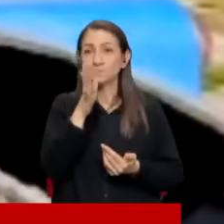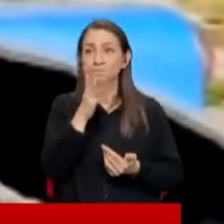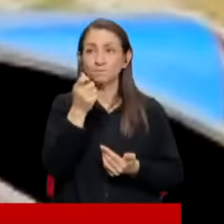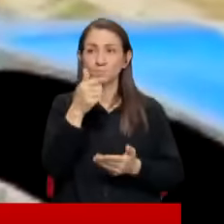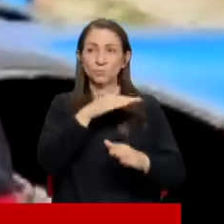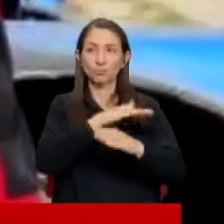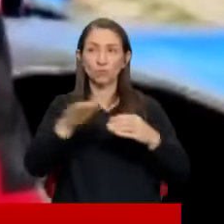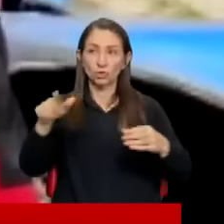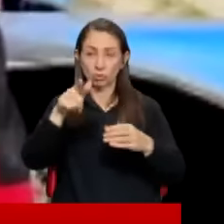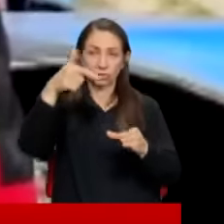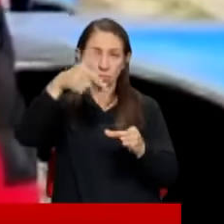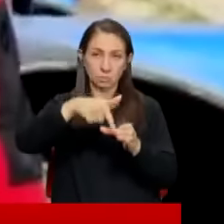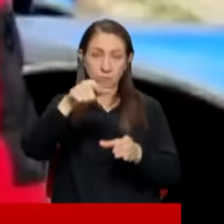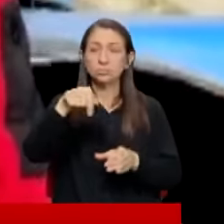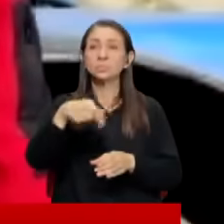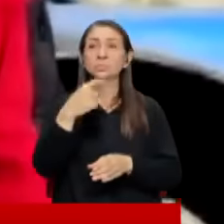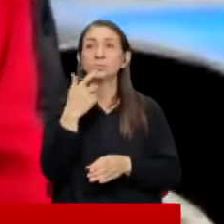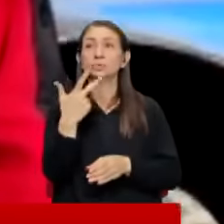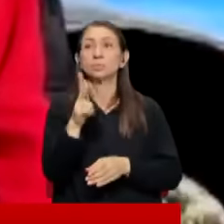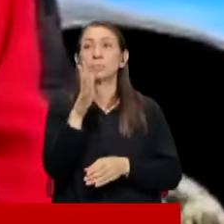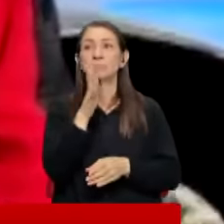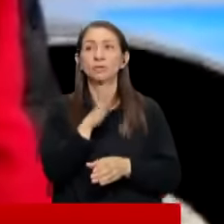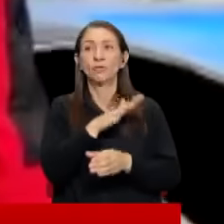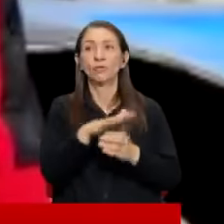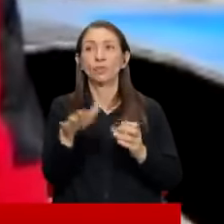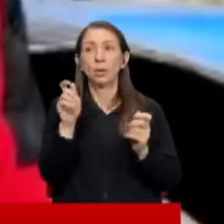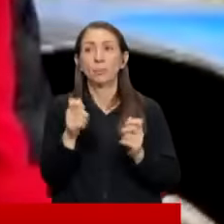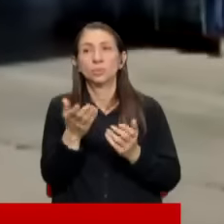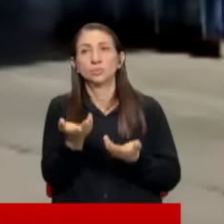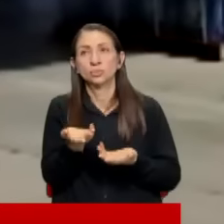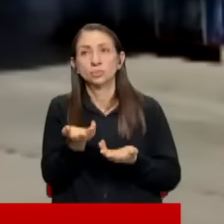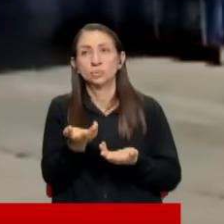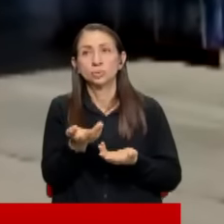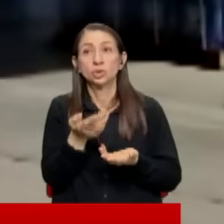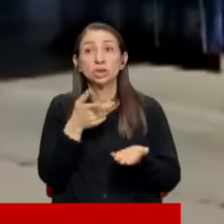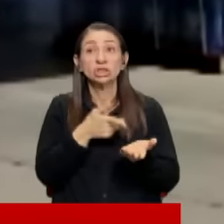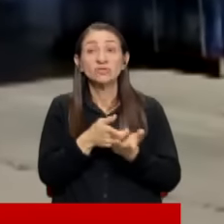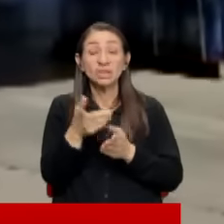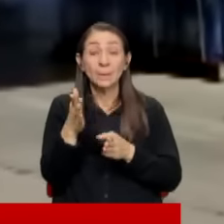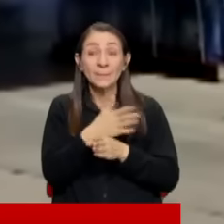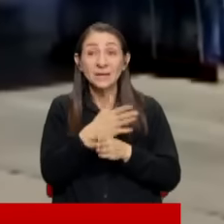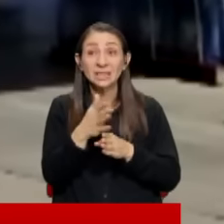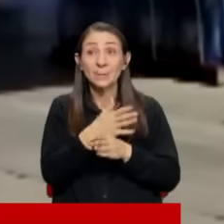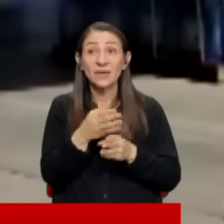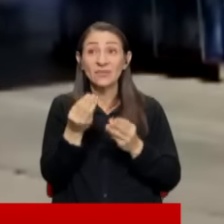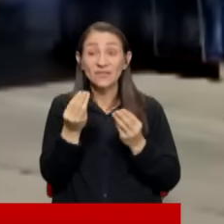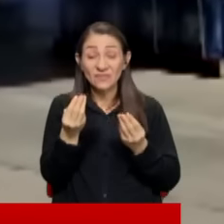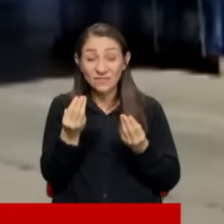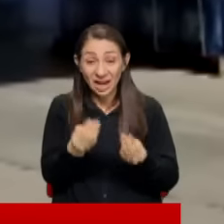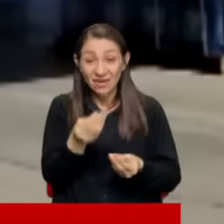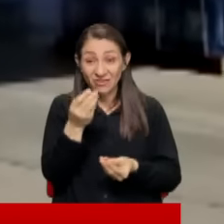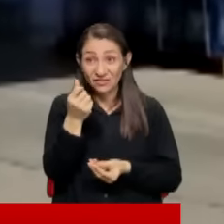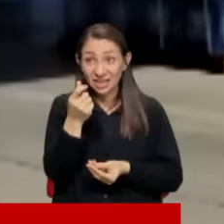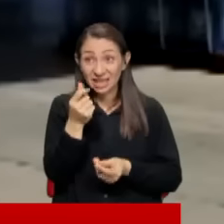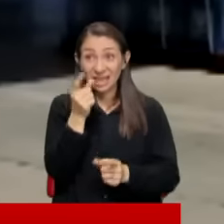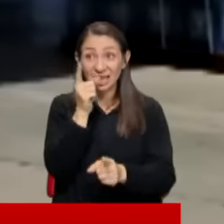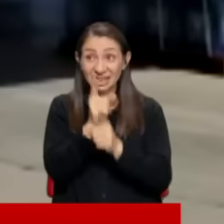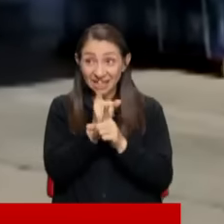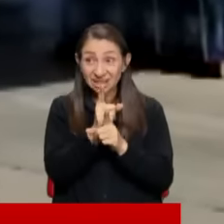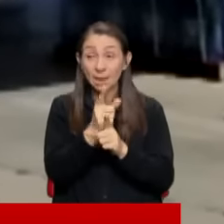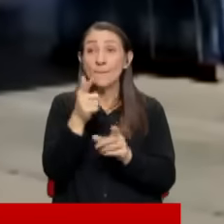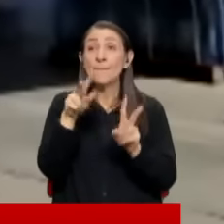liraya doldurduğumuz depomuzu bu yıl 3500 liraya dolduruyoruz. Çiftçinin ürünlerine verilen fiyatın